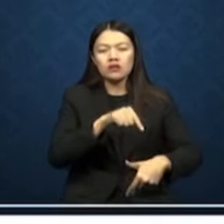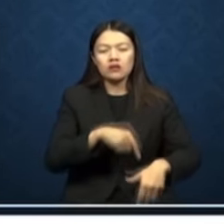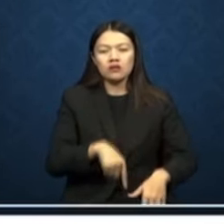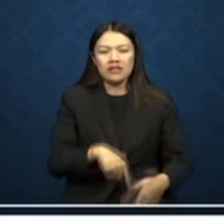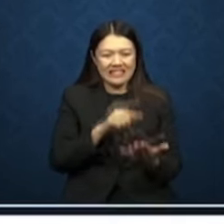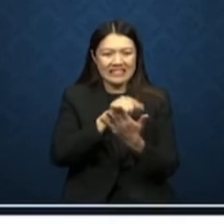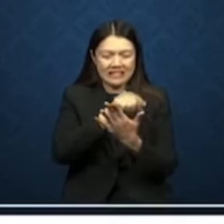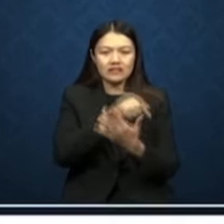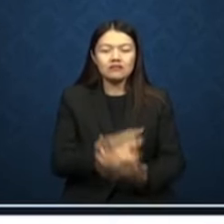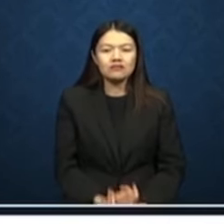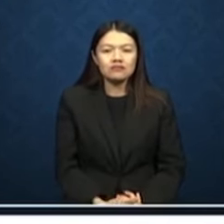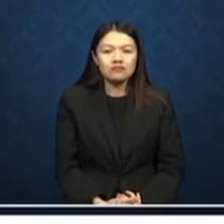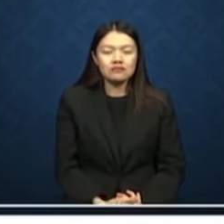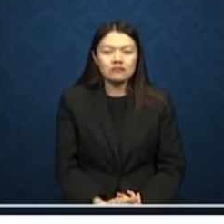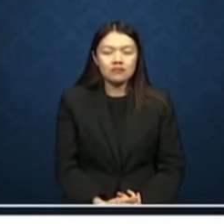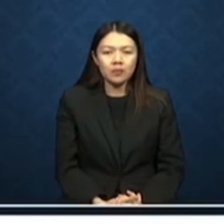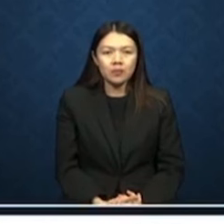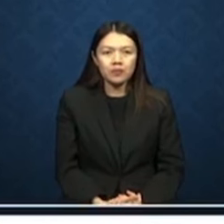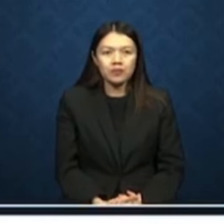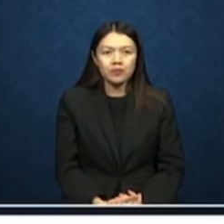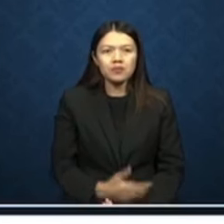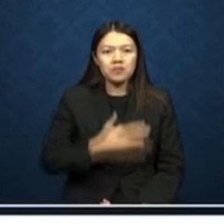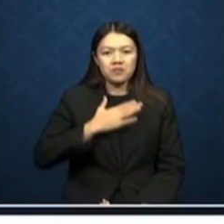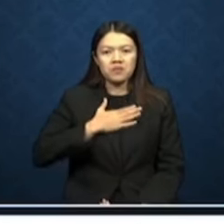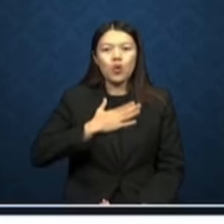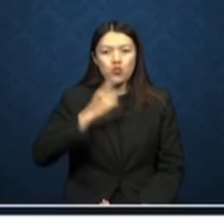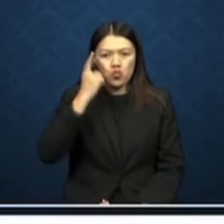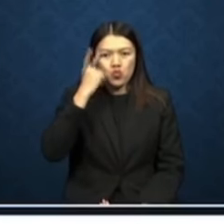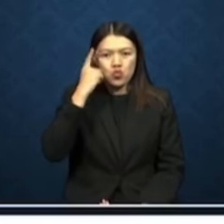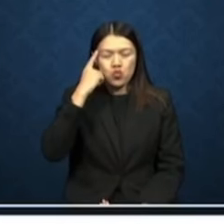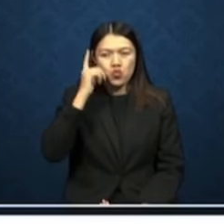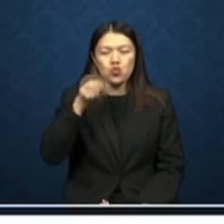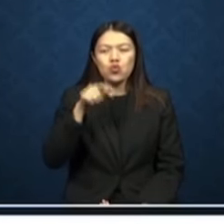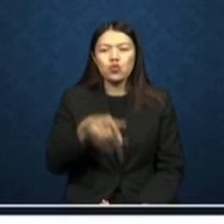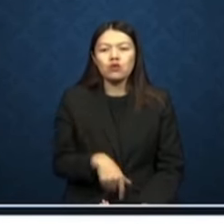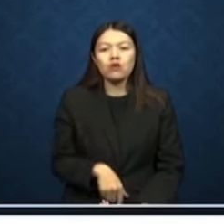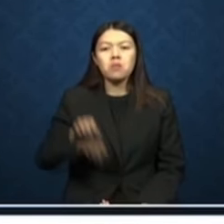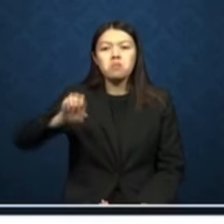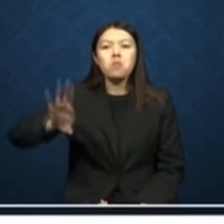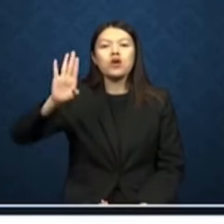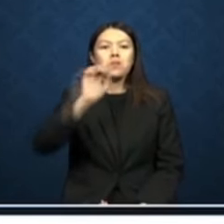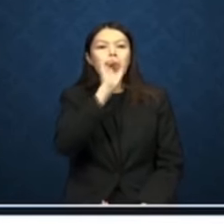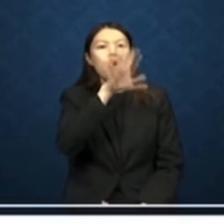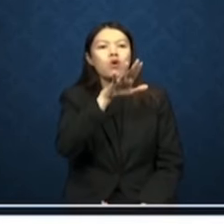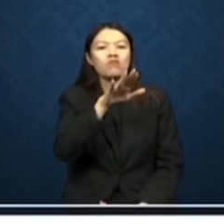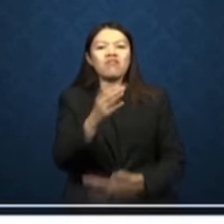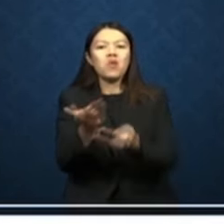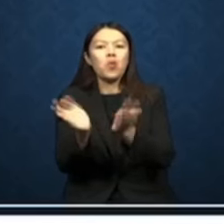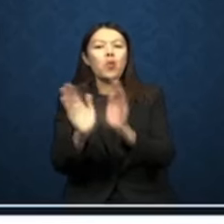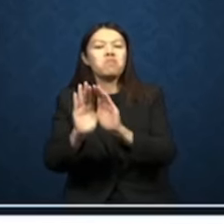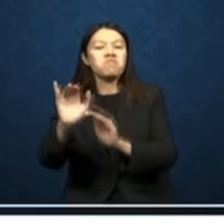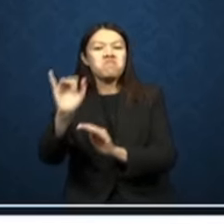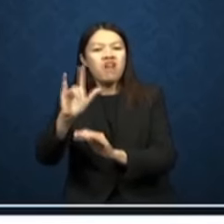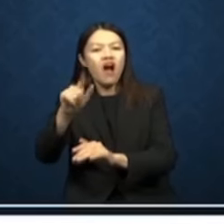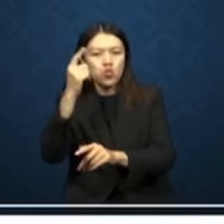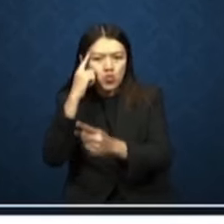ที่นั้นผมทราบว่าผู้ประกอบการที่มาร้องท่านก็เป็นเครือญาติของพวกท่านนั่นแหละครับของ